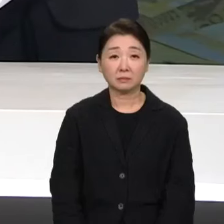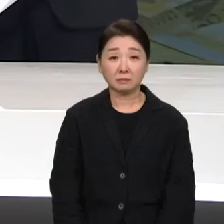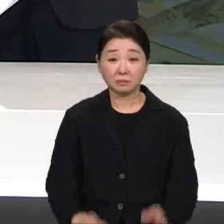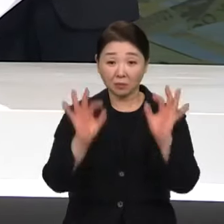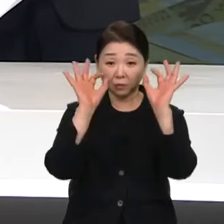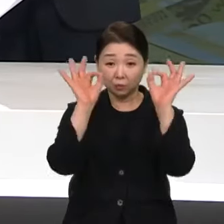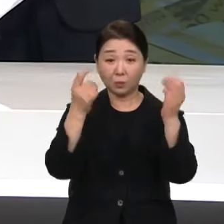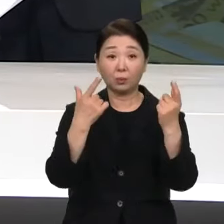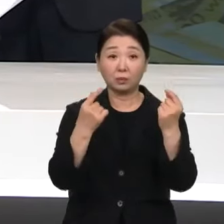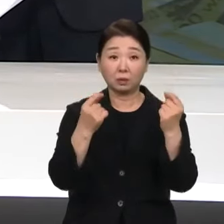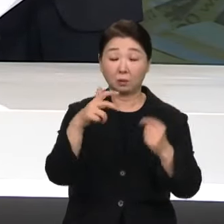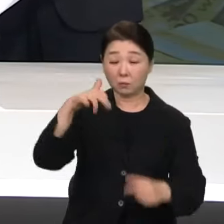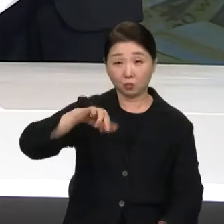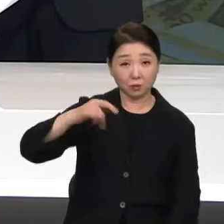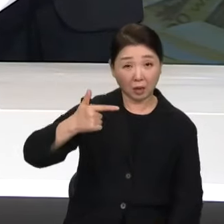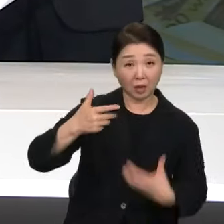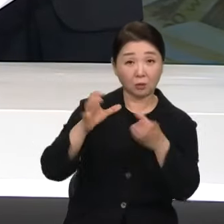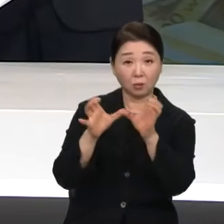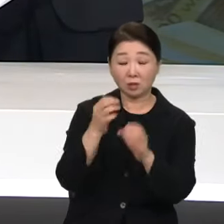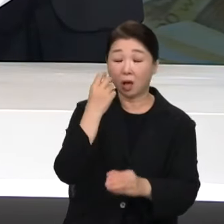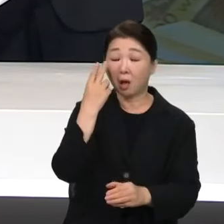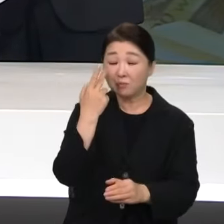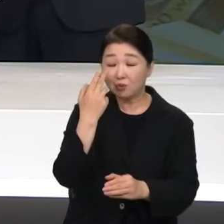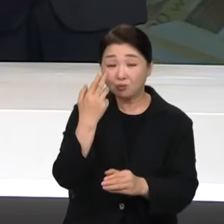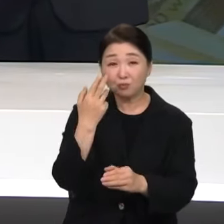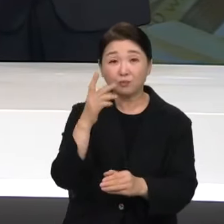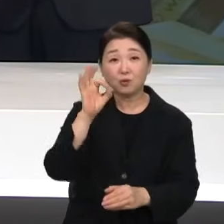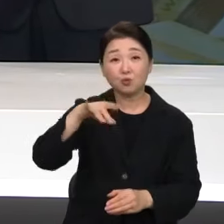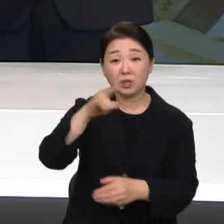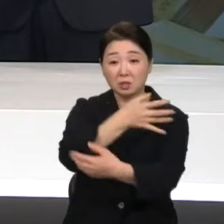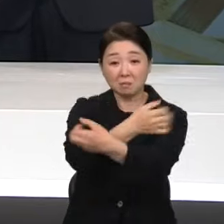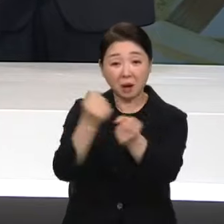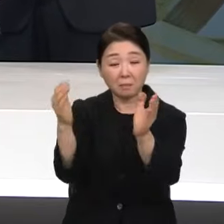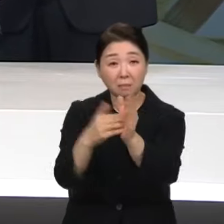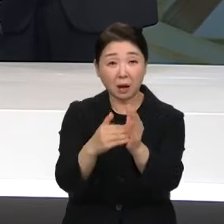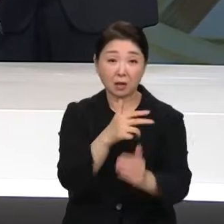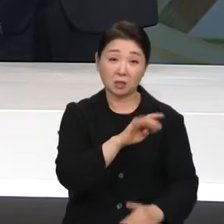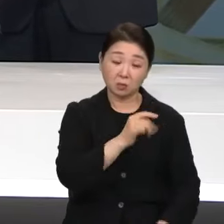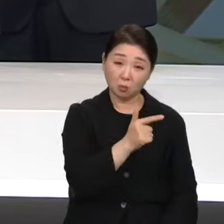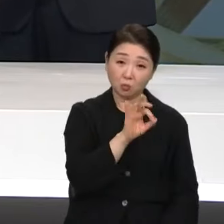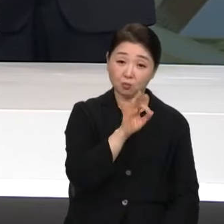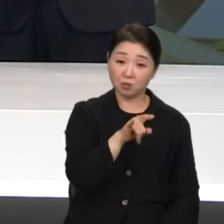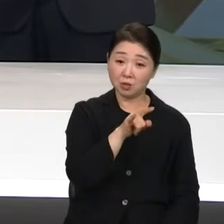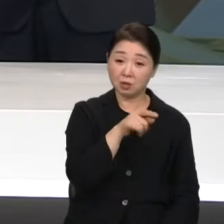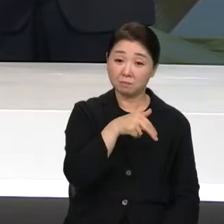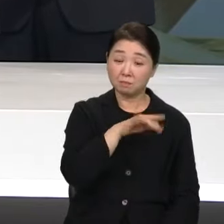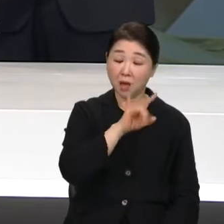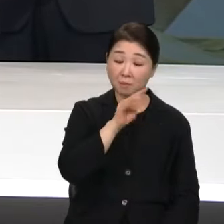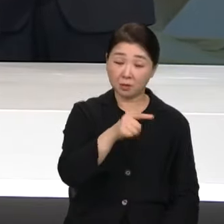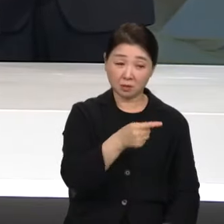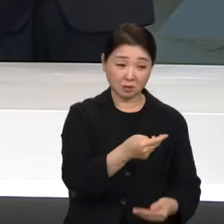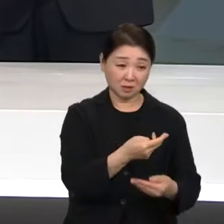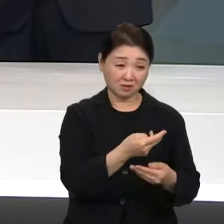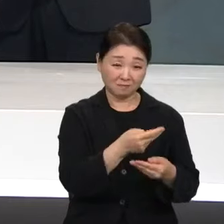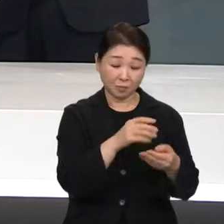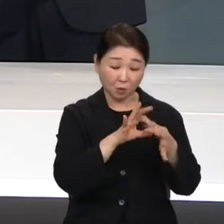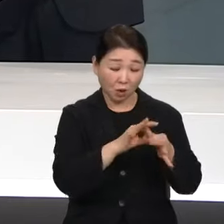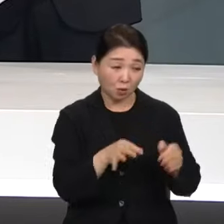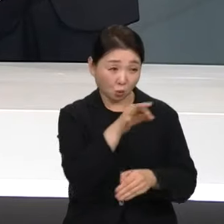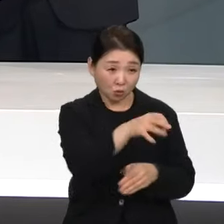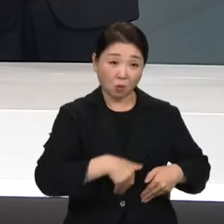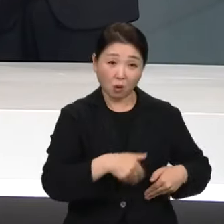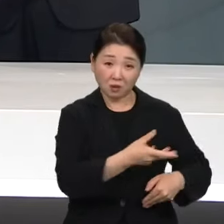보신 것처럼 Q10 그룹은 미국 쇼핑 플랫폼을 인수하면서 티몬과 위메프 판매사들에게 줘야 할 돈을 끌어다가